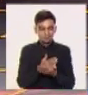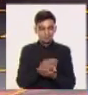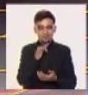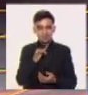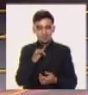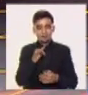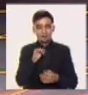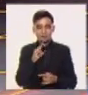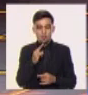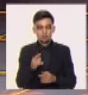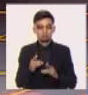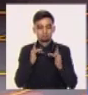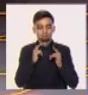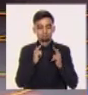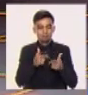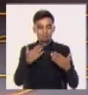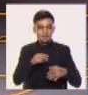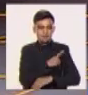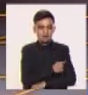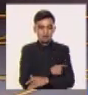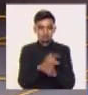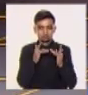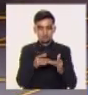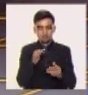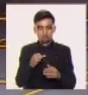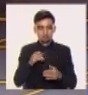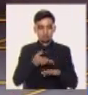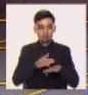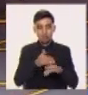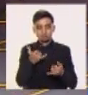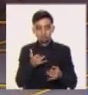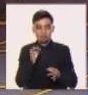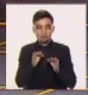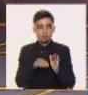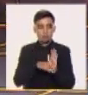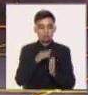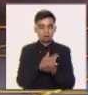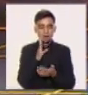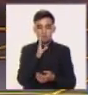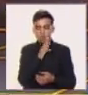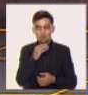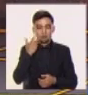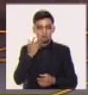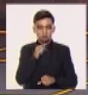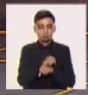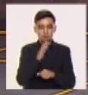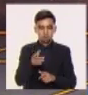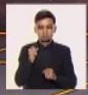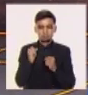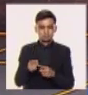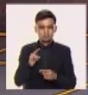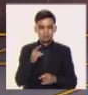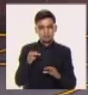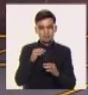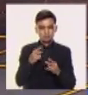который поступил к врачам в тяжелом состоянии, сейчас чувствует себя лучше. Когда матери прекратят выкидывать детей, словно ненужных